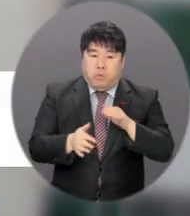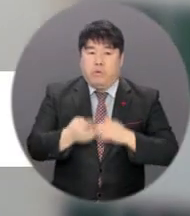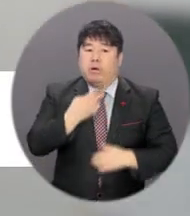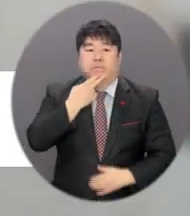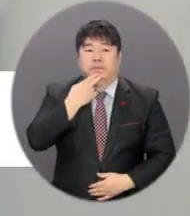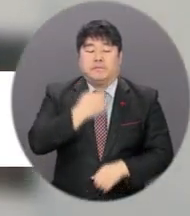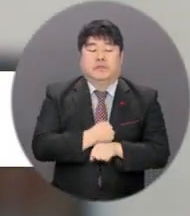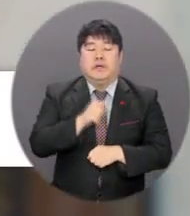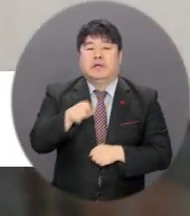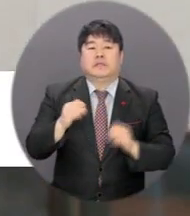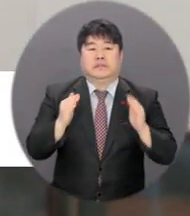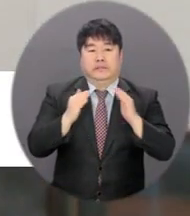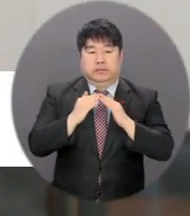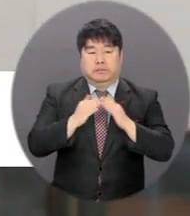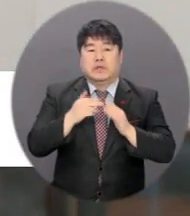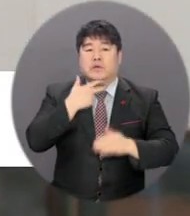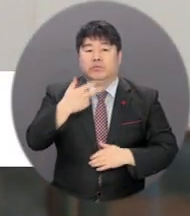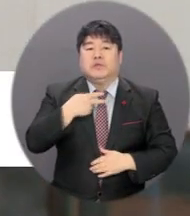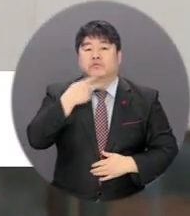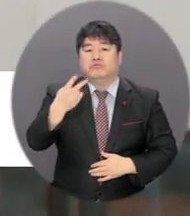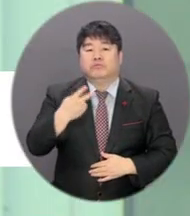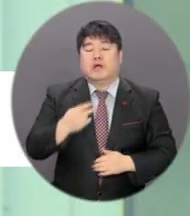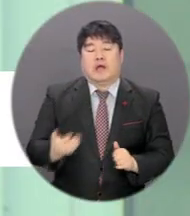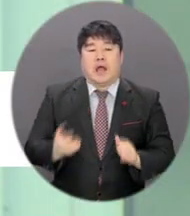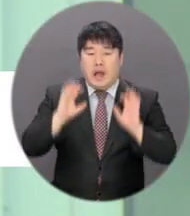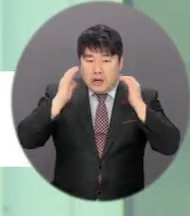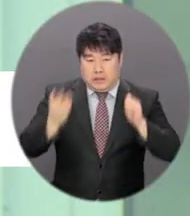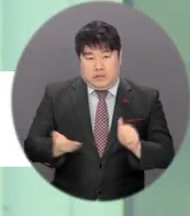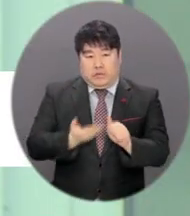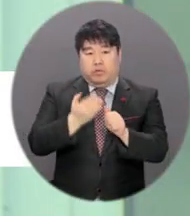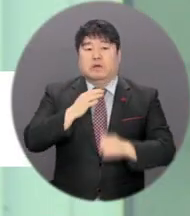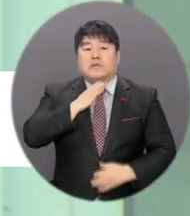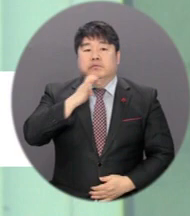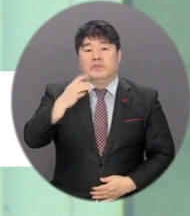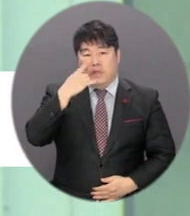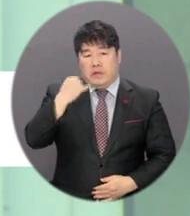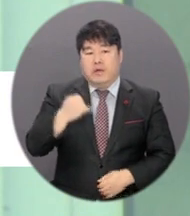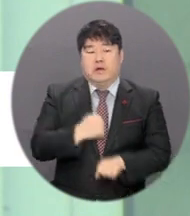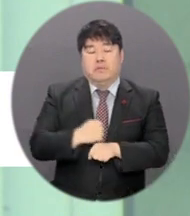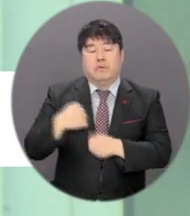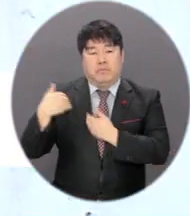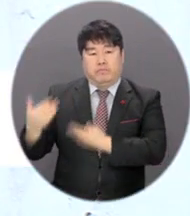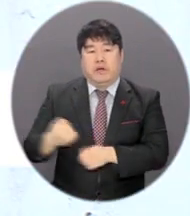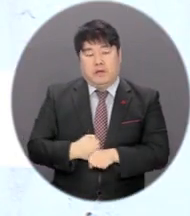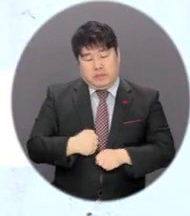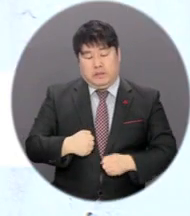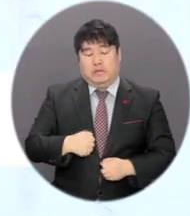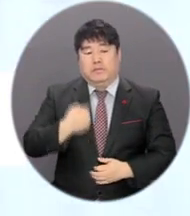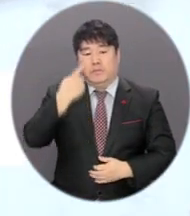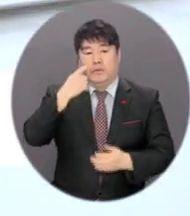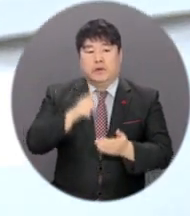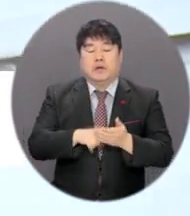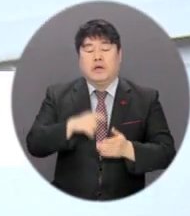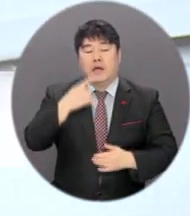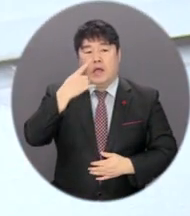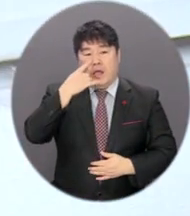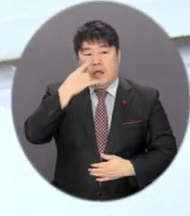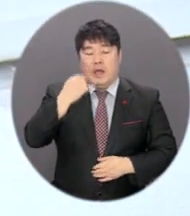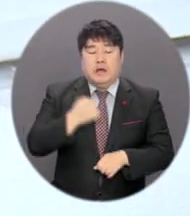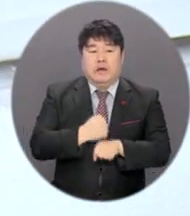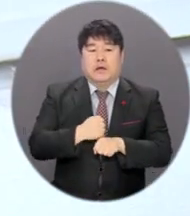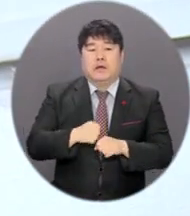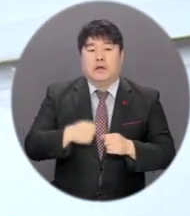이 집에서 7살, 2살 아이를 키우던 40대 엄마의 방임 정황을 확인한 경찰은 추가 조사에서 영아의